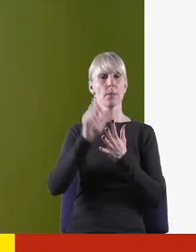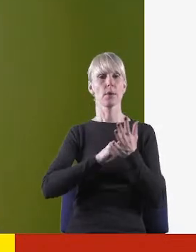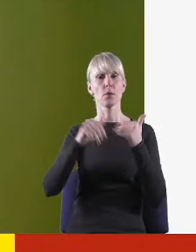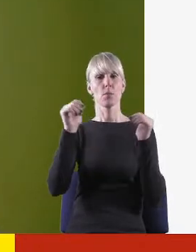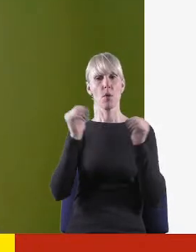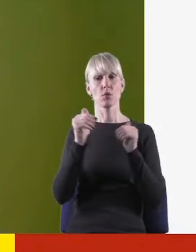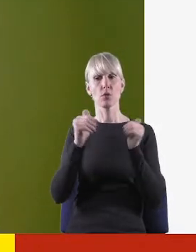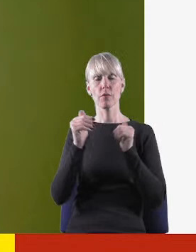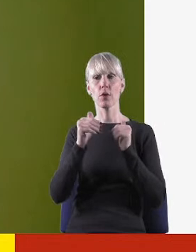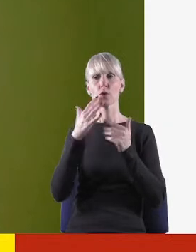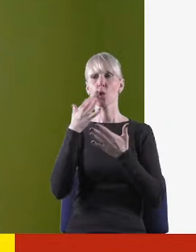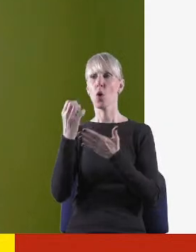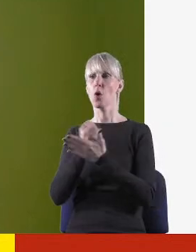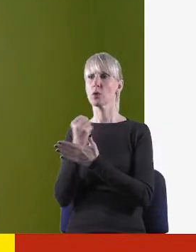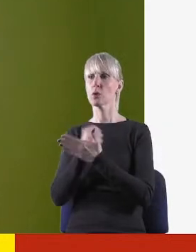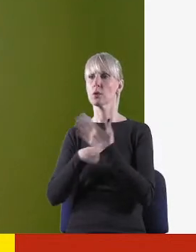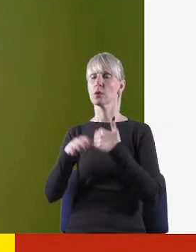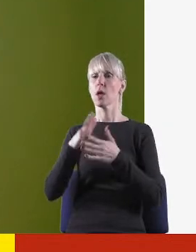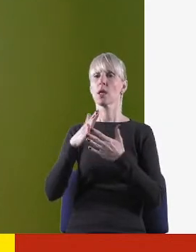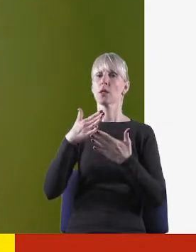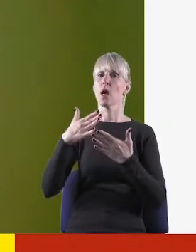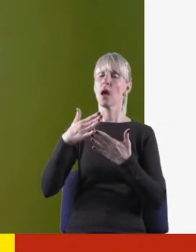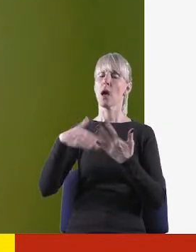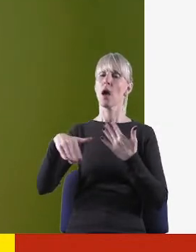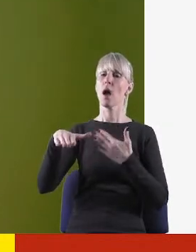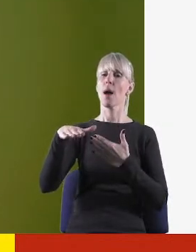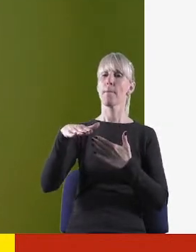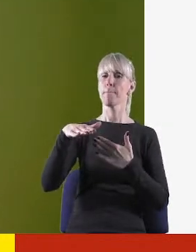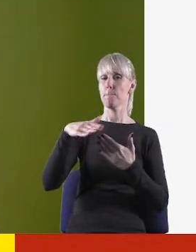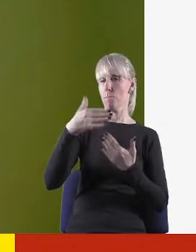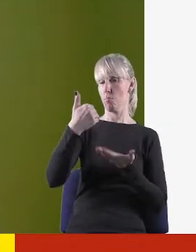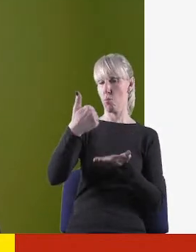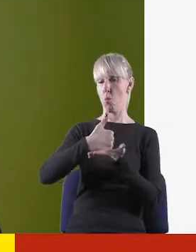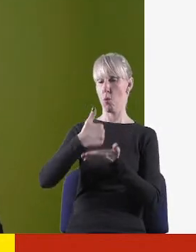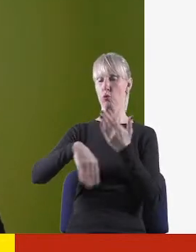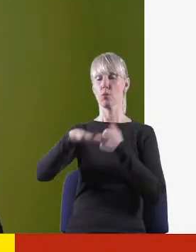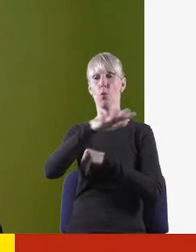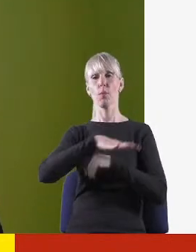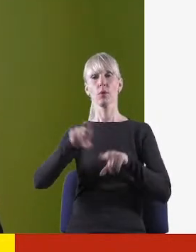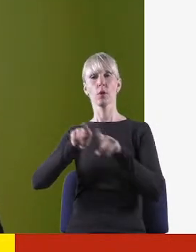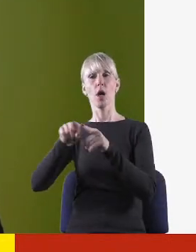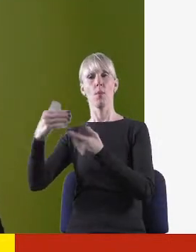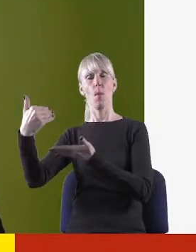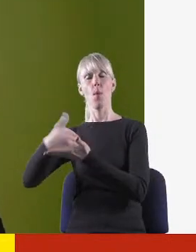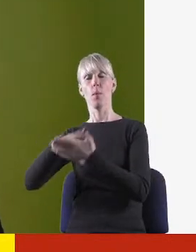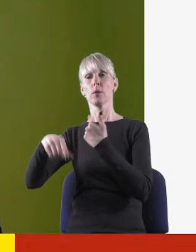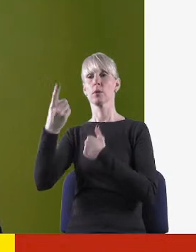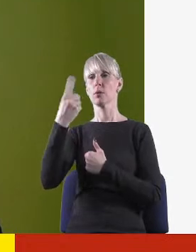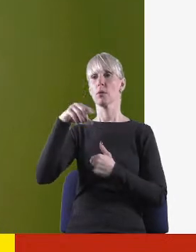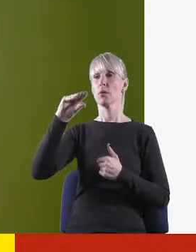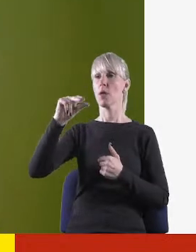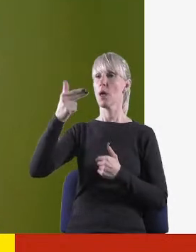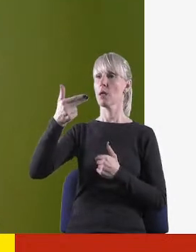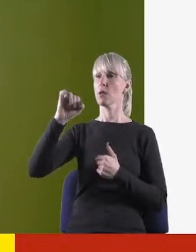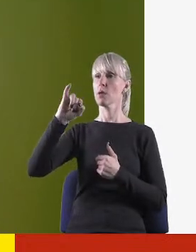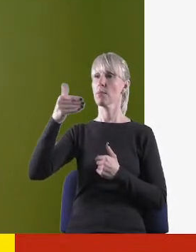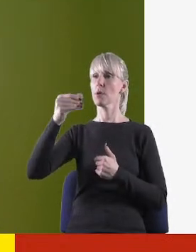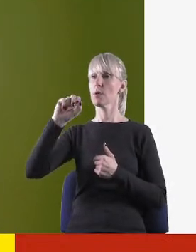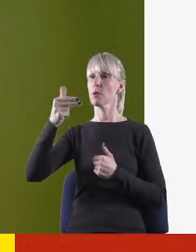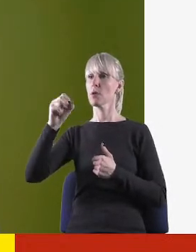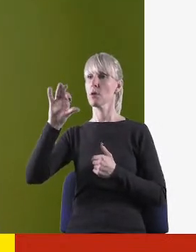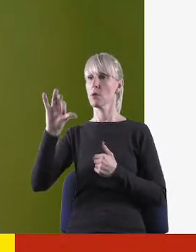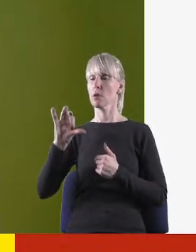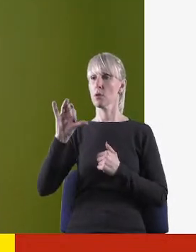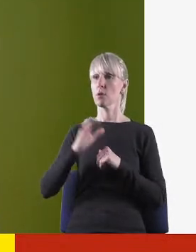pomocy publicznej czy pomocy de minimis w bardzo wielu przypadkach. Czyli po prostu przedsiębiorcom w tej chwili odbiera się